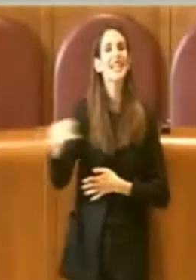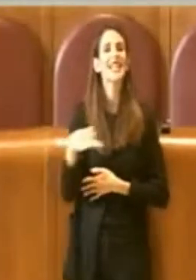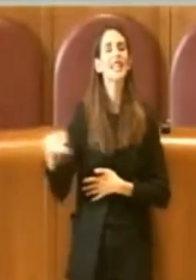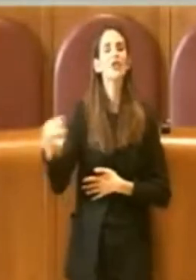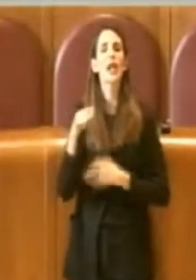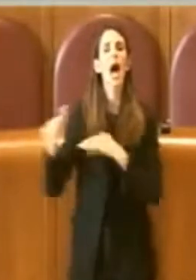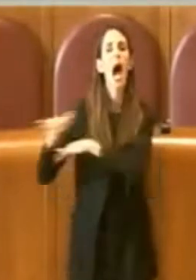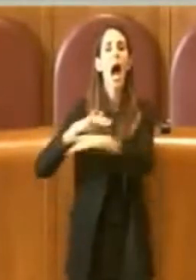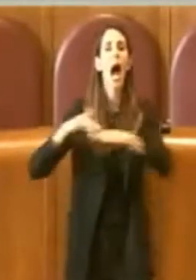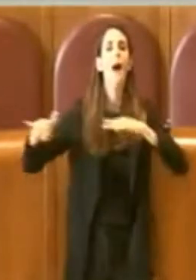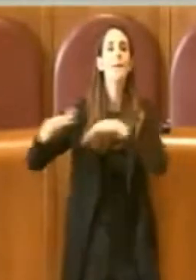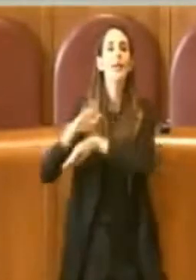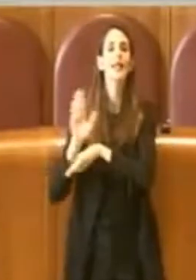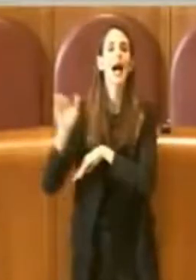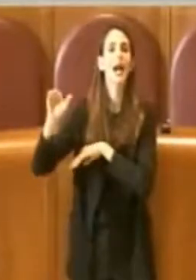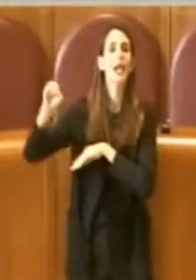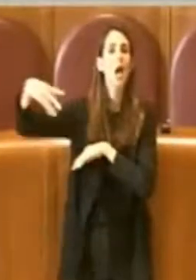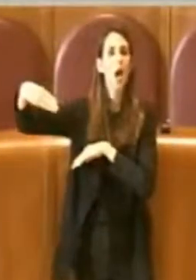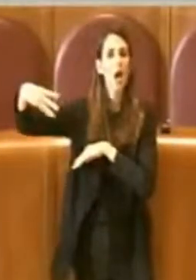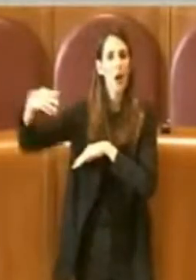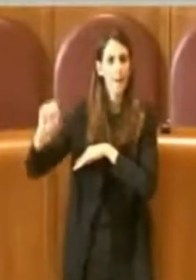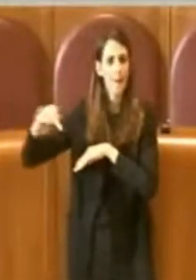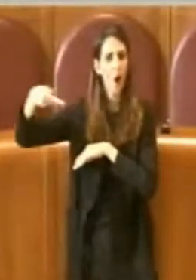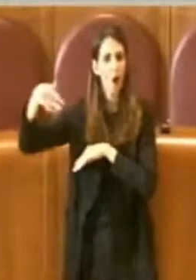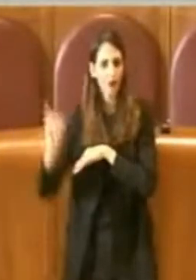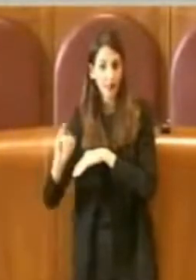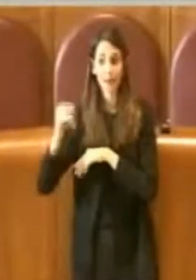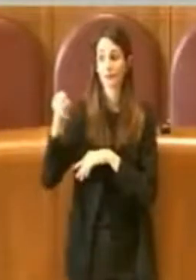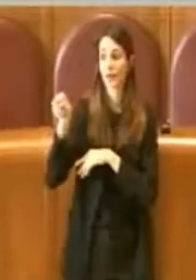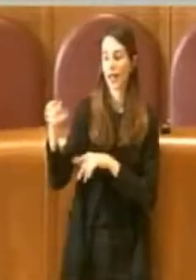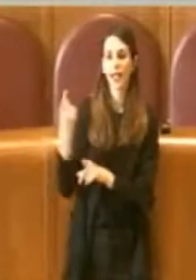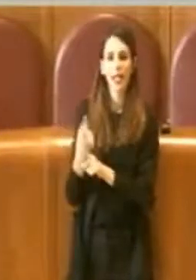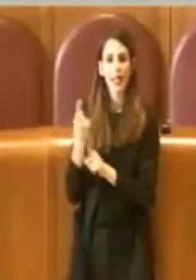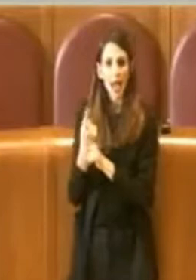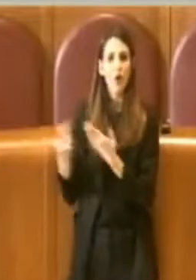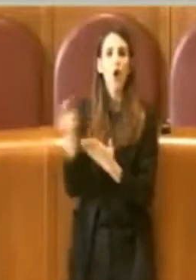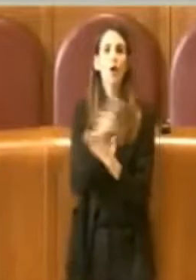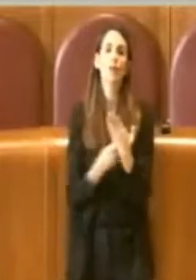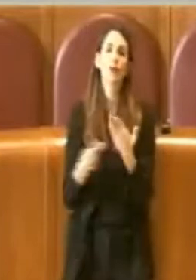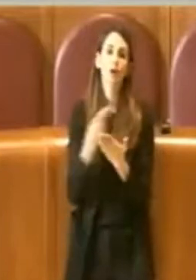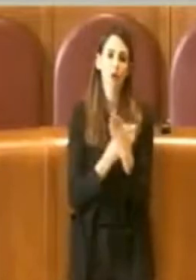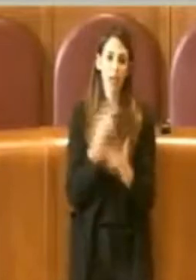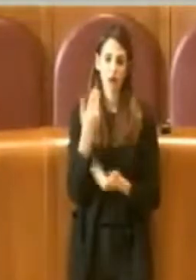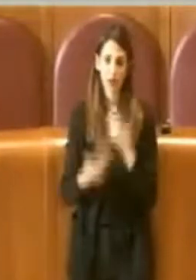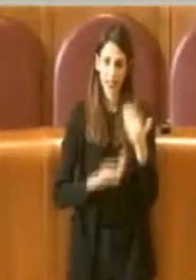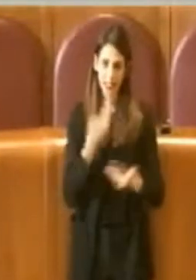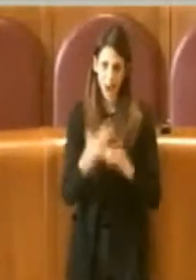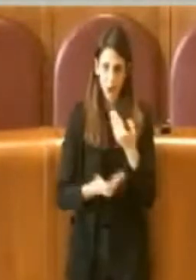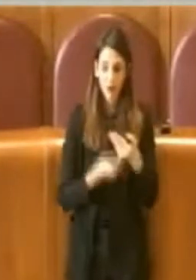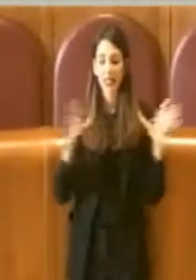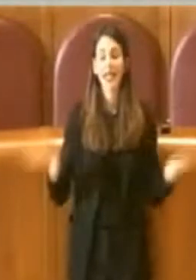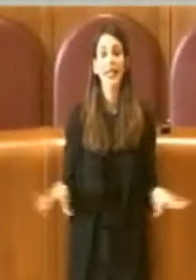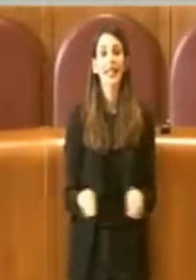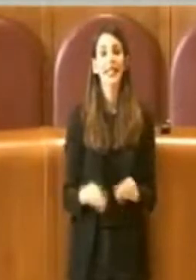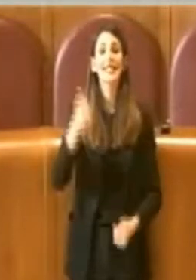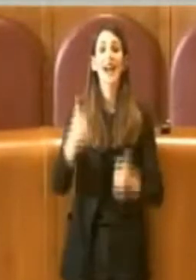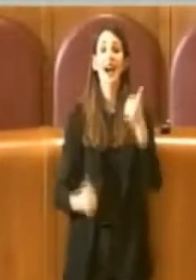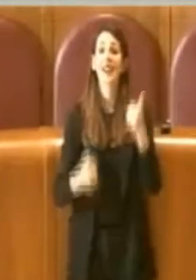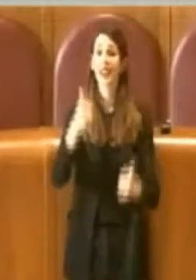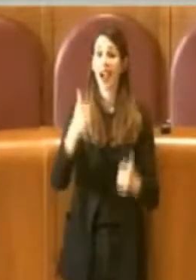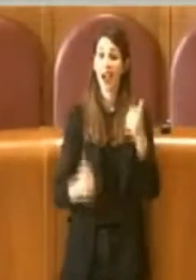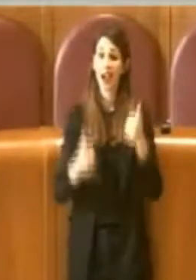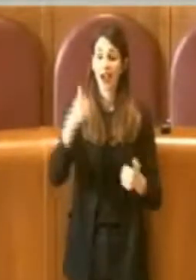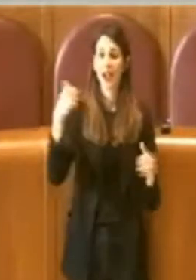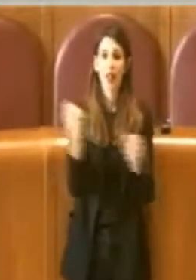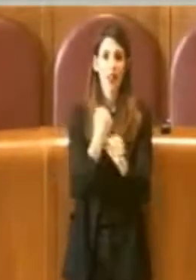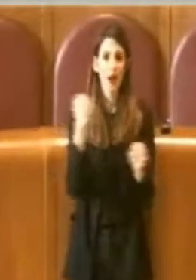durate 1 anno. Da lì devo redare un progetto esecutivo, bandire una gara per i lavori che ovviamente,